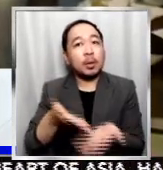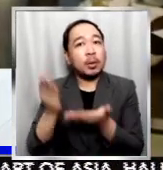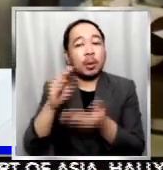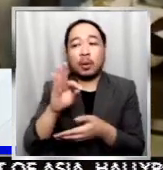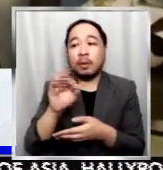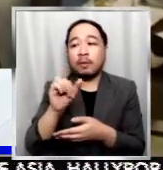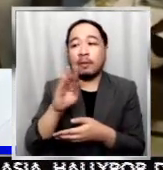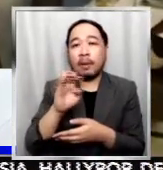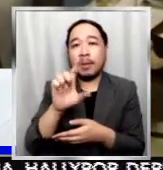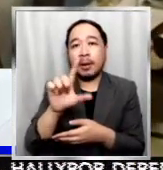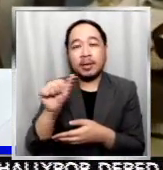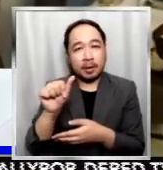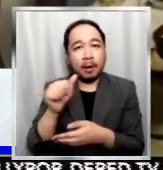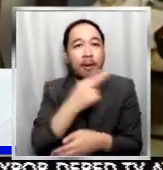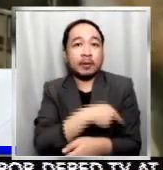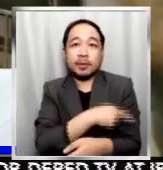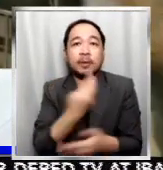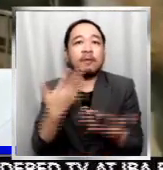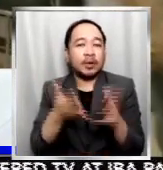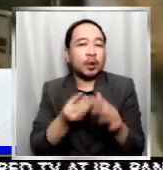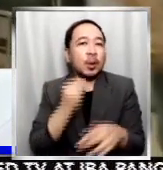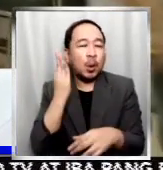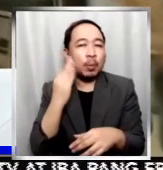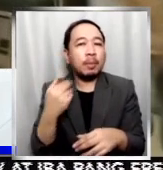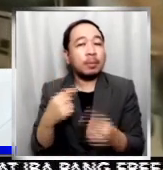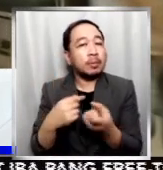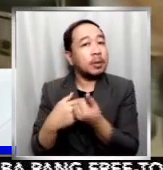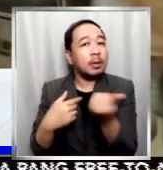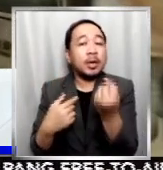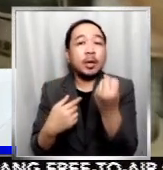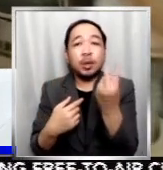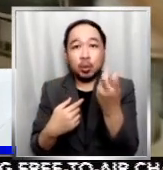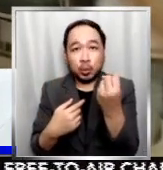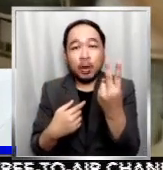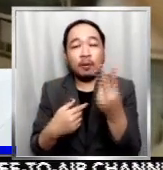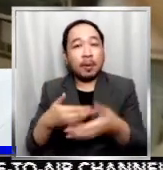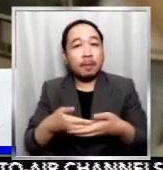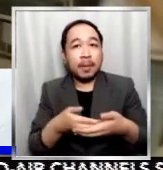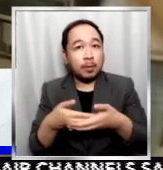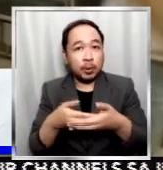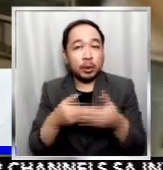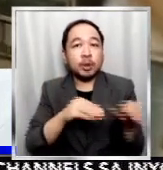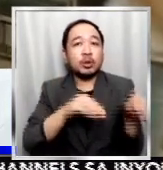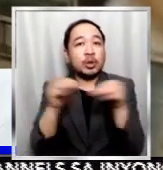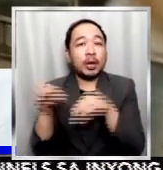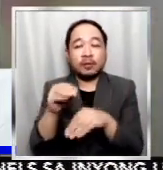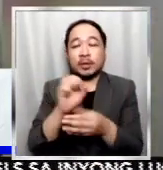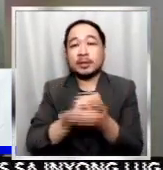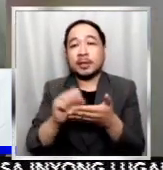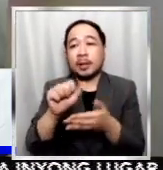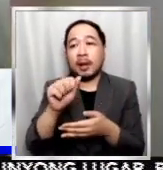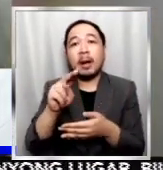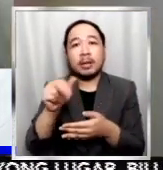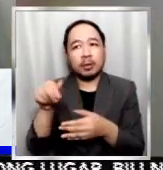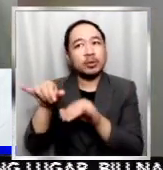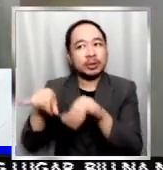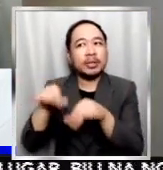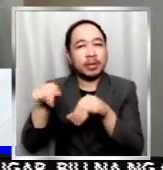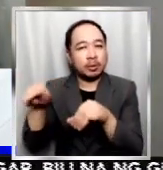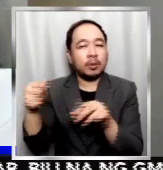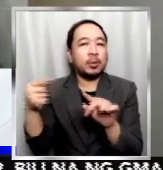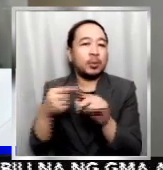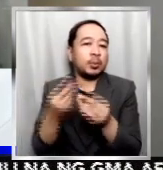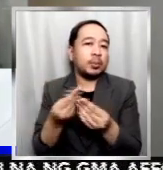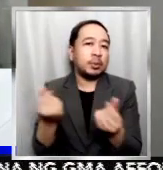nakauwi na raw. Habang ang 12 sanggol na inilipat sa Santa Ana Hospital, mananatili na roon hanggang gumaling. Ang ilan naman